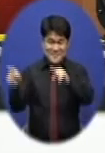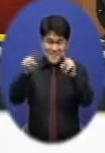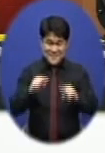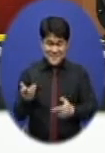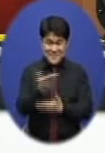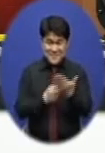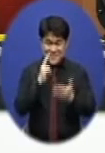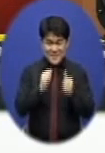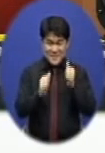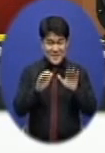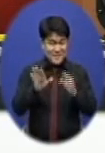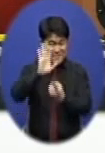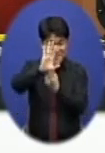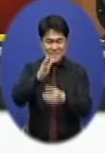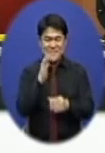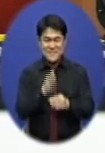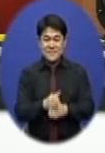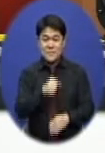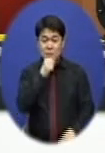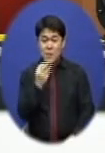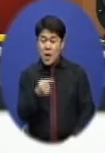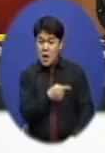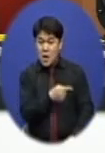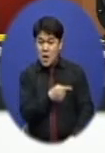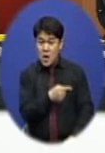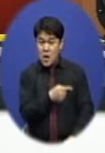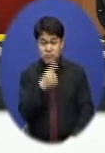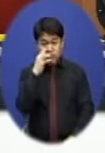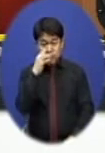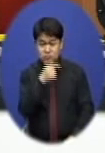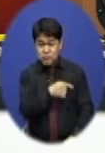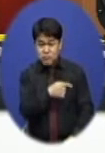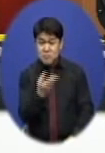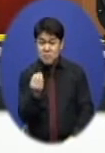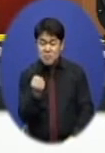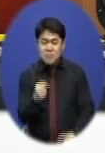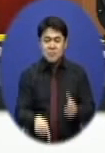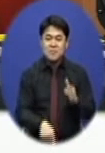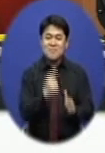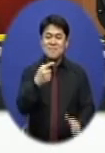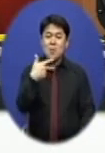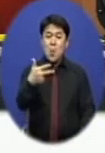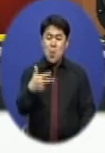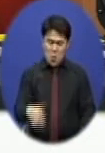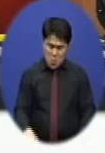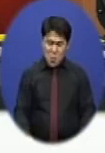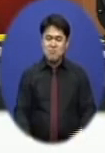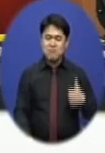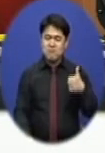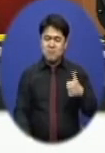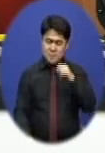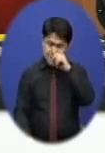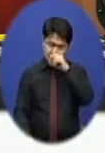노래자랑 생방송으로 함께하고 있습니다. 점수가 네, 자, 궁금하고 있습니다. 점수 보겠습니다. 네. 107표 높은